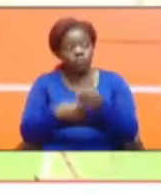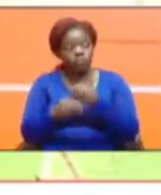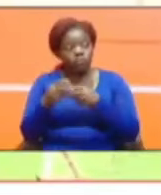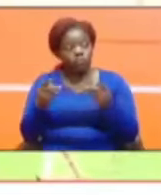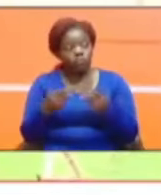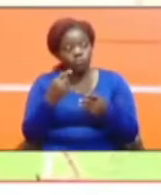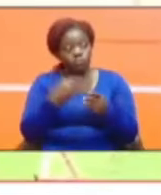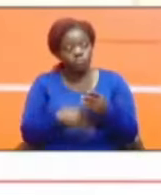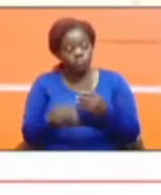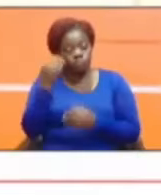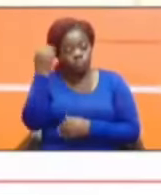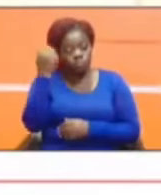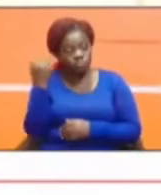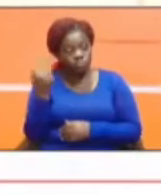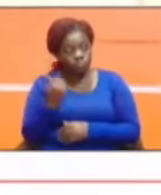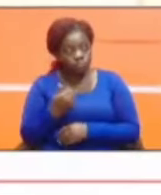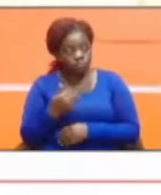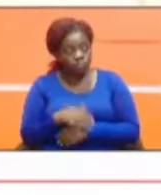nandye Kkooti.